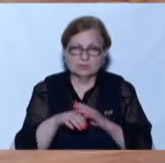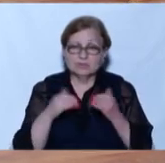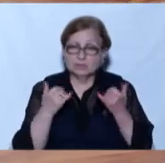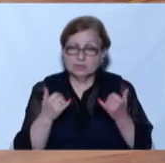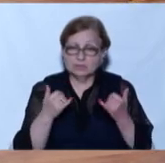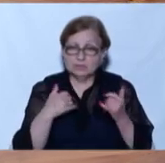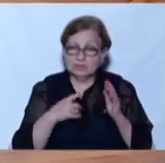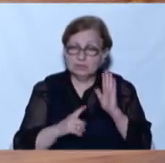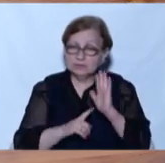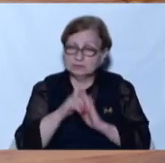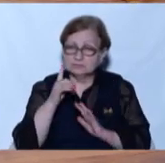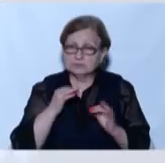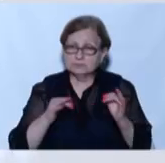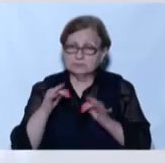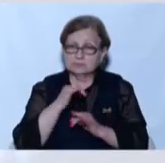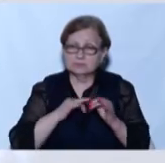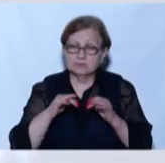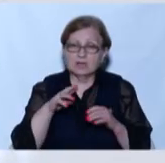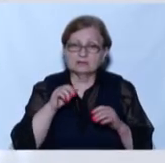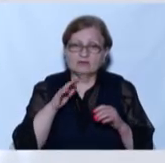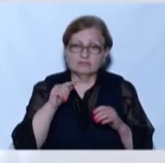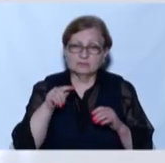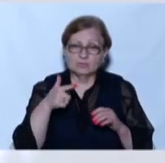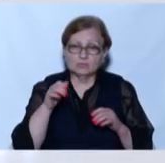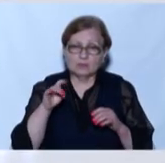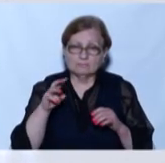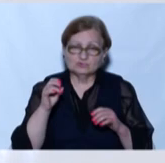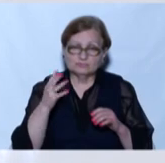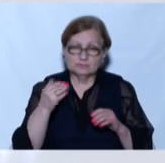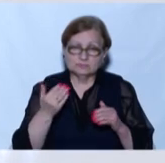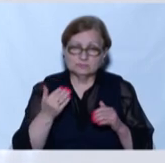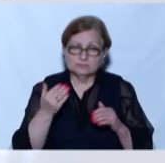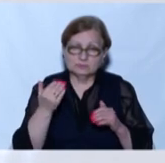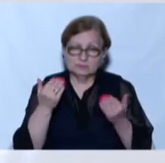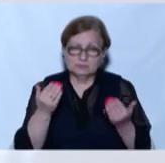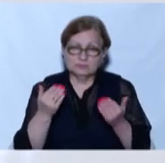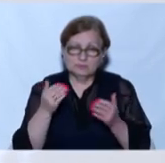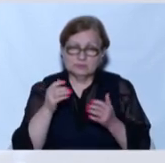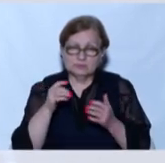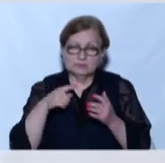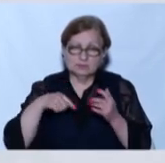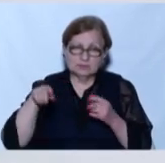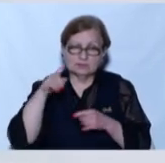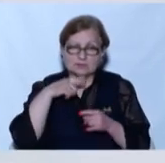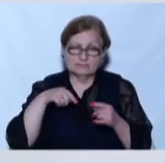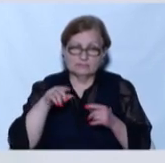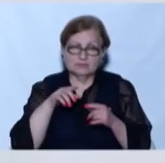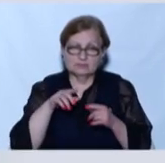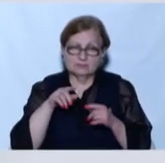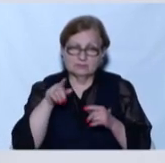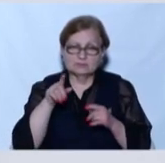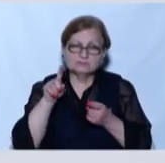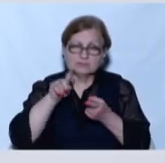ჩვენ დავიწყებთ საუბარს დავით გურამიშვილზე და დავით გურამიშვილის ირგვლივ და დავით